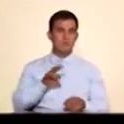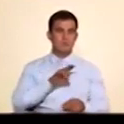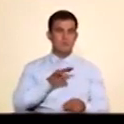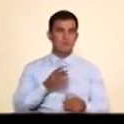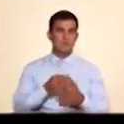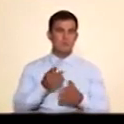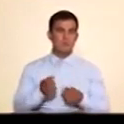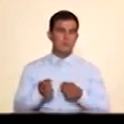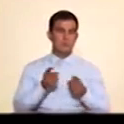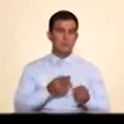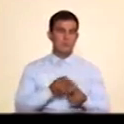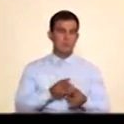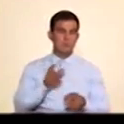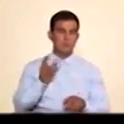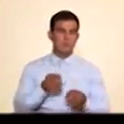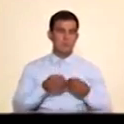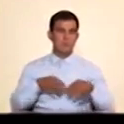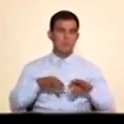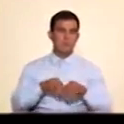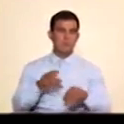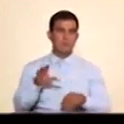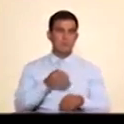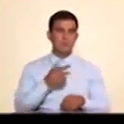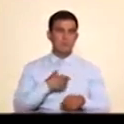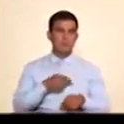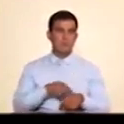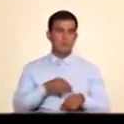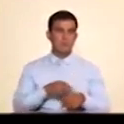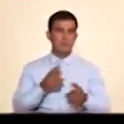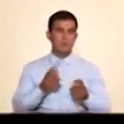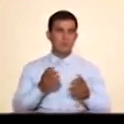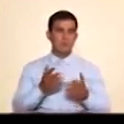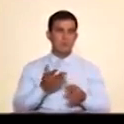o'tishi aholi orasida ta'siri kuchli bo'lgan qaysi